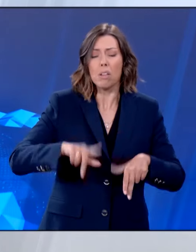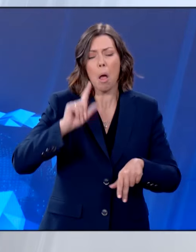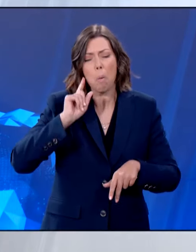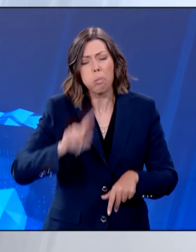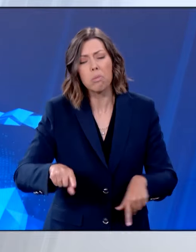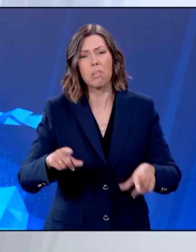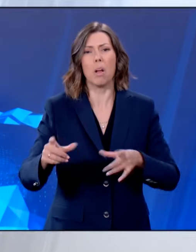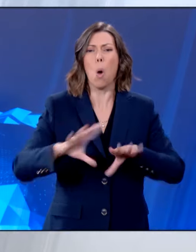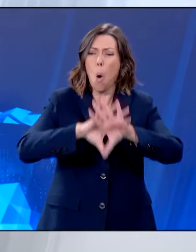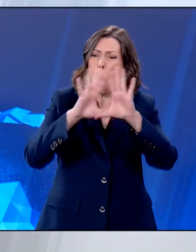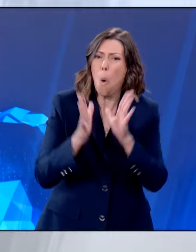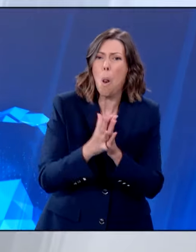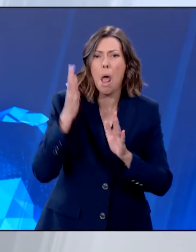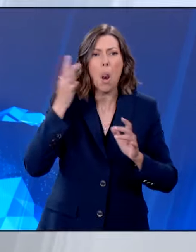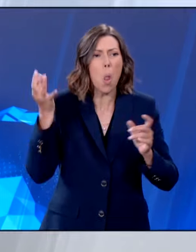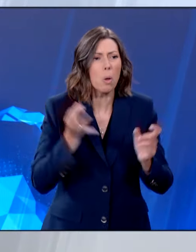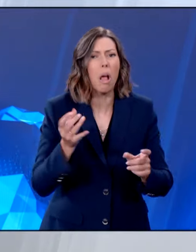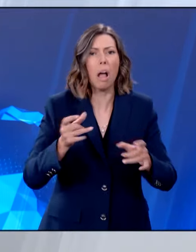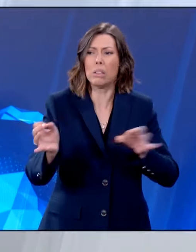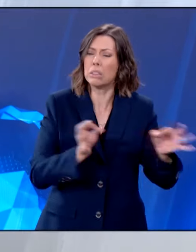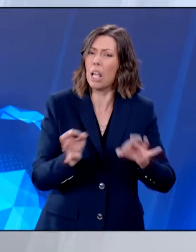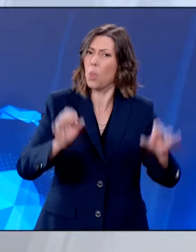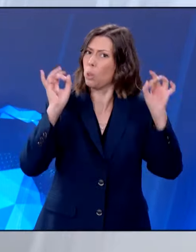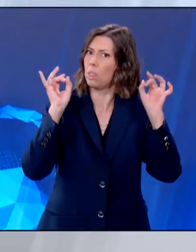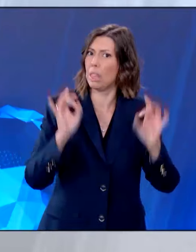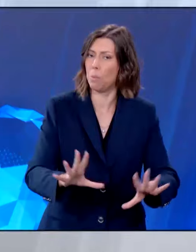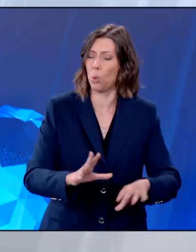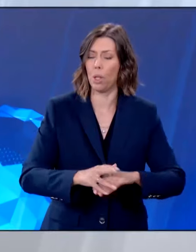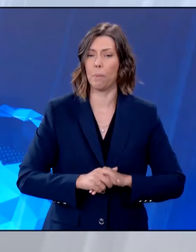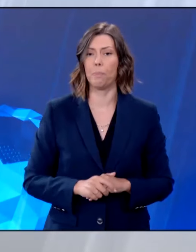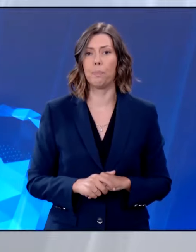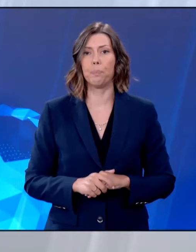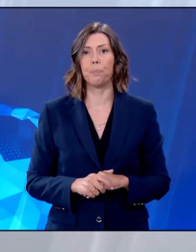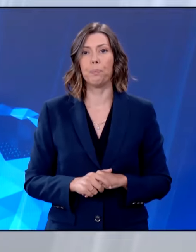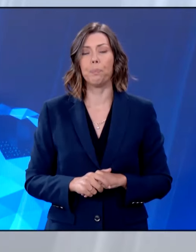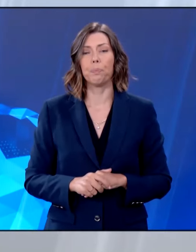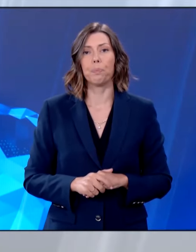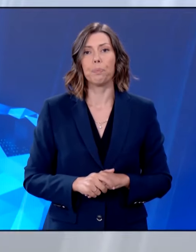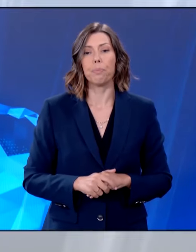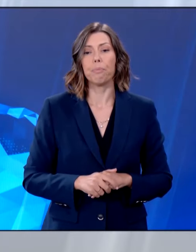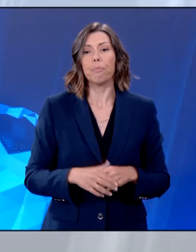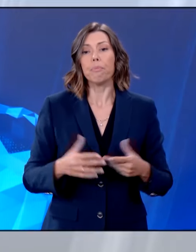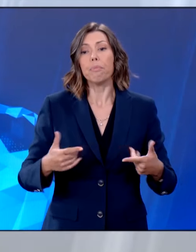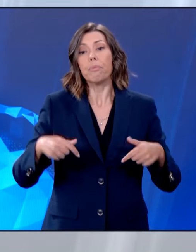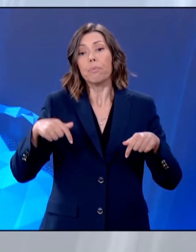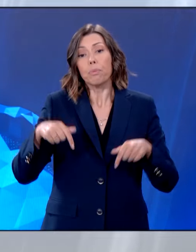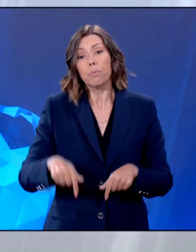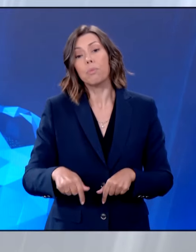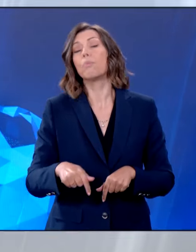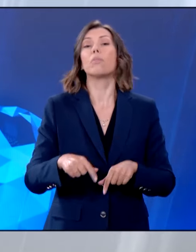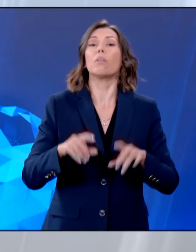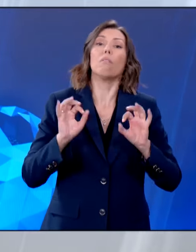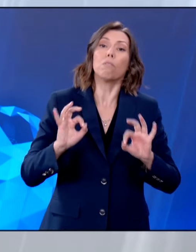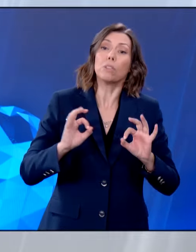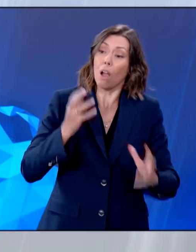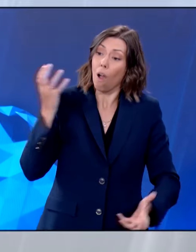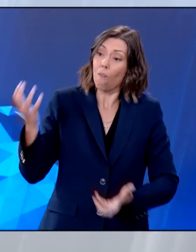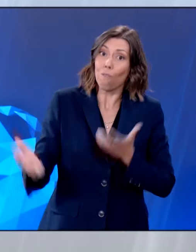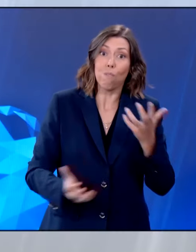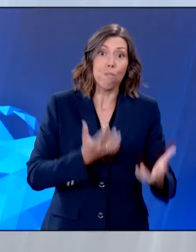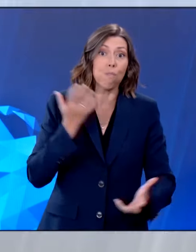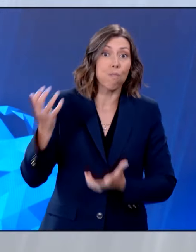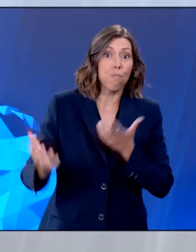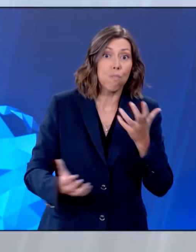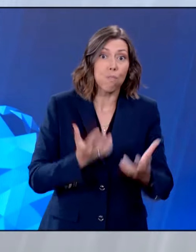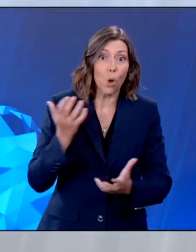απευθύνουν καλέσματα για συγκέντρωση ειδών πρώτης ανάγκης. Από κάθε φωτιά η οποία ξεφεύγει, παίρνουμε τα μαθήματά μας, δήλωσε